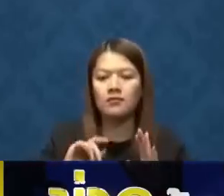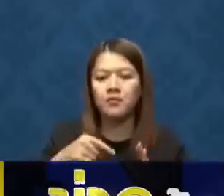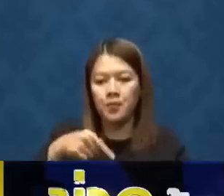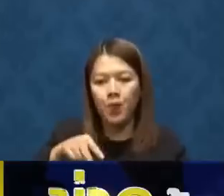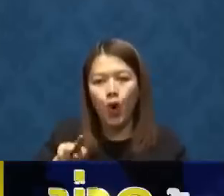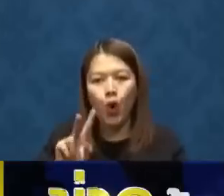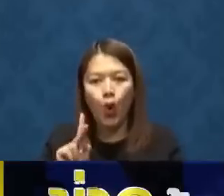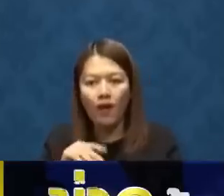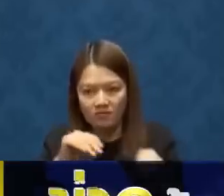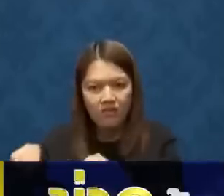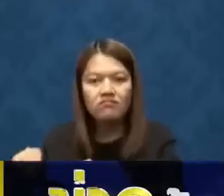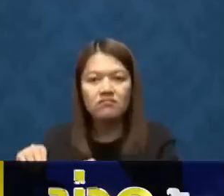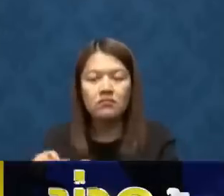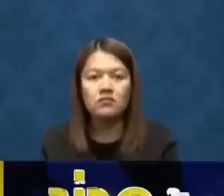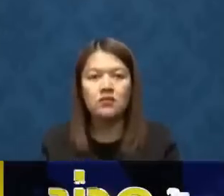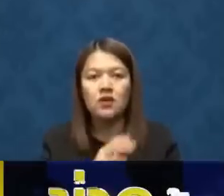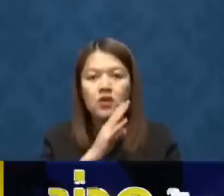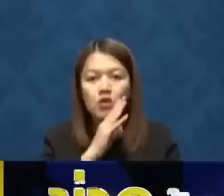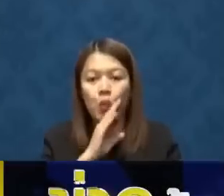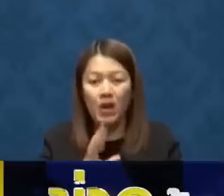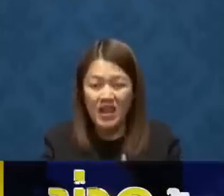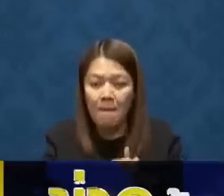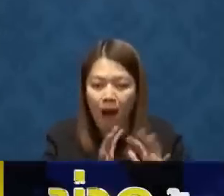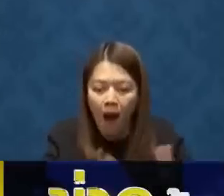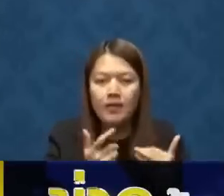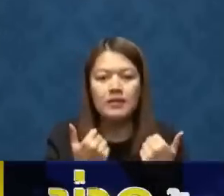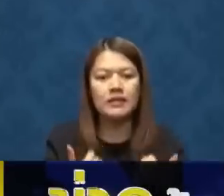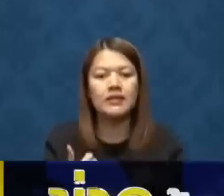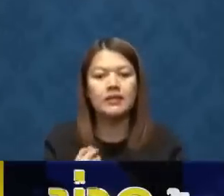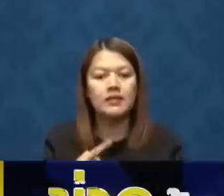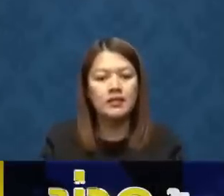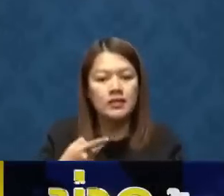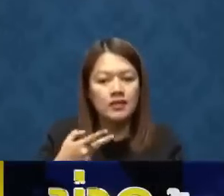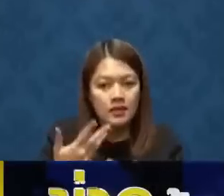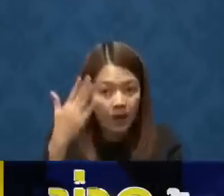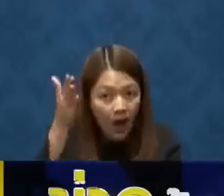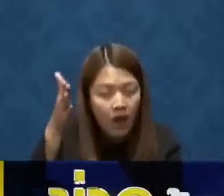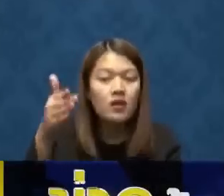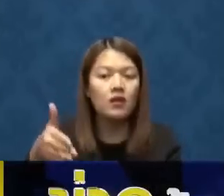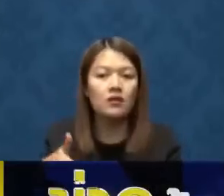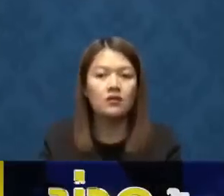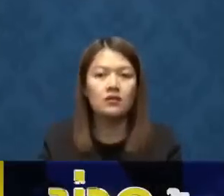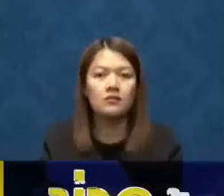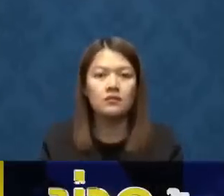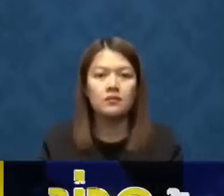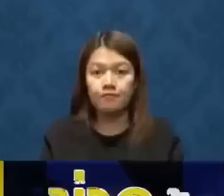จำนวนมากจากนั้นค่ะประธานสภาคุณสุประชัยก็แจ้งว่าขณะนี้ยังไม่ทราบเรื่องดังกล่าว